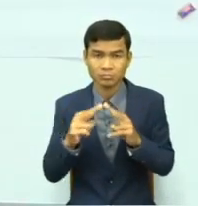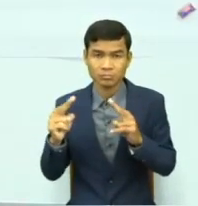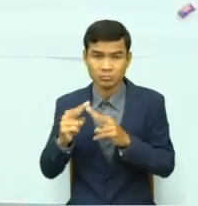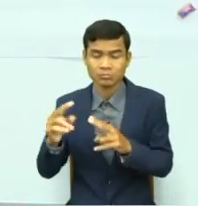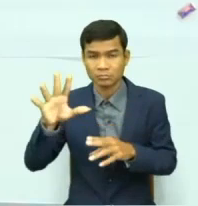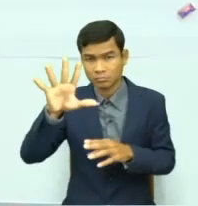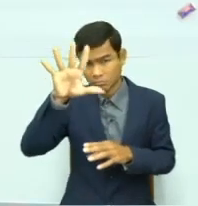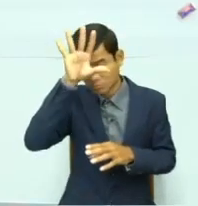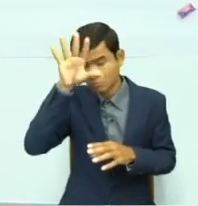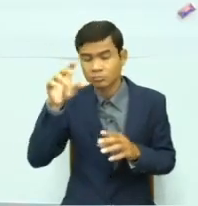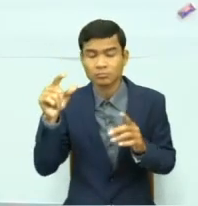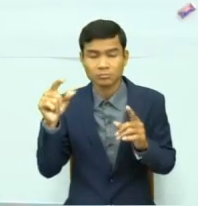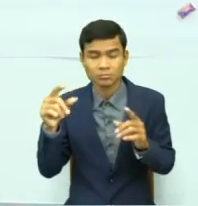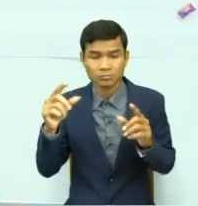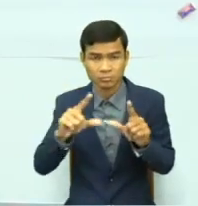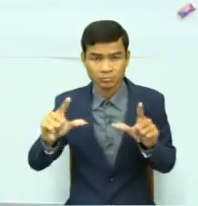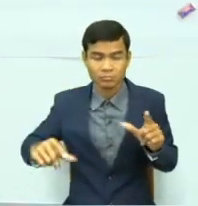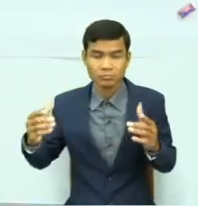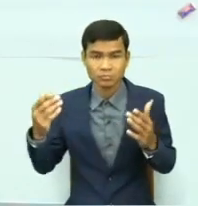thay